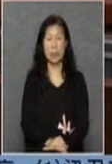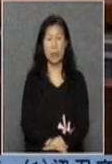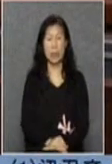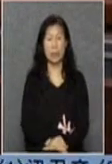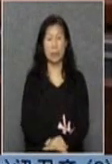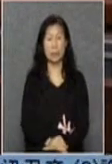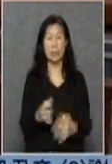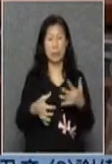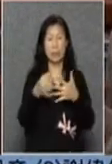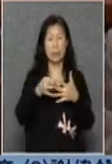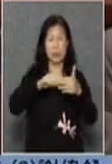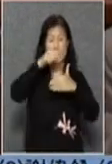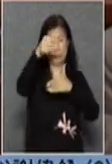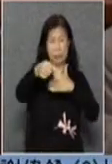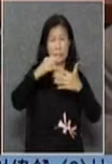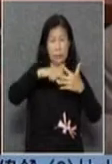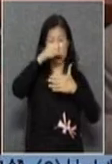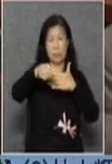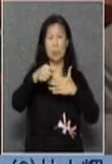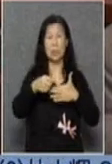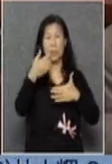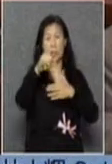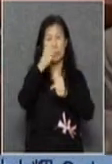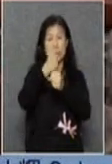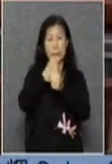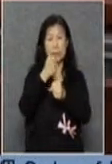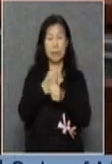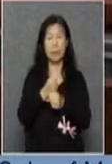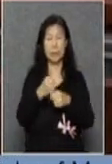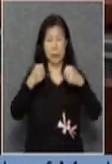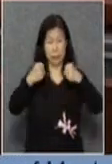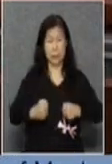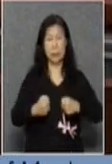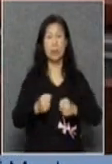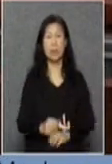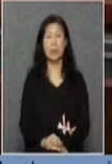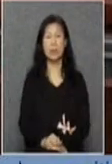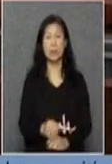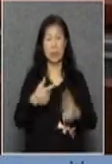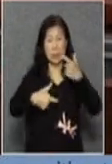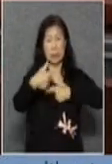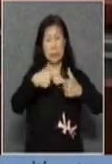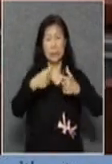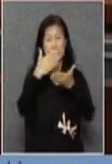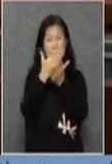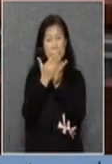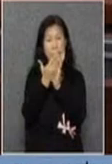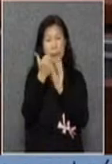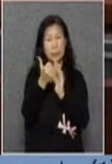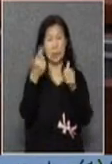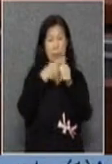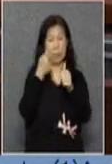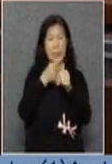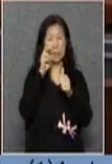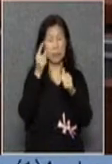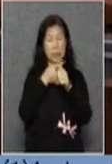進佔其他嘅行業，以鞏固我哋嘅經濟體系咧？我哋首先要弄清